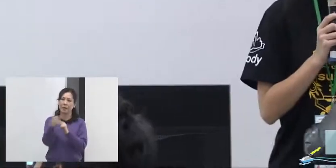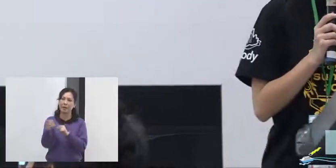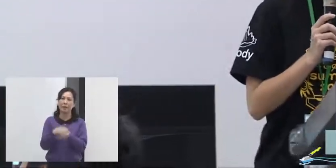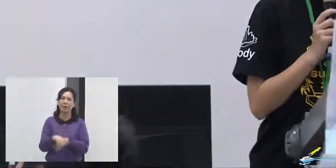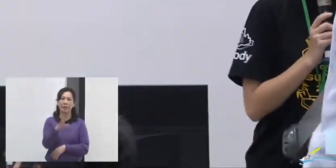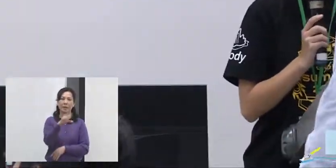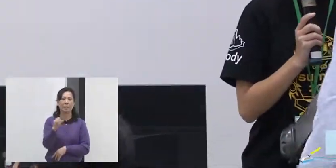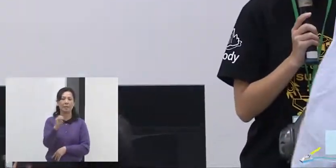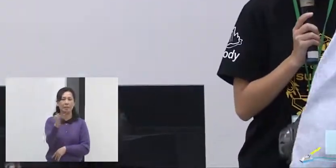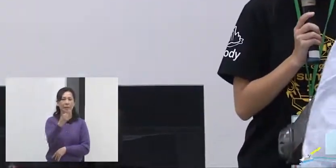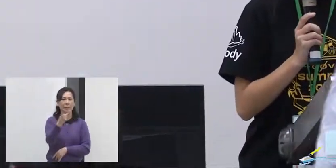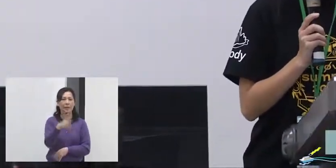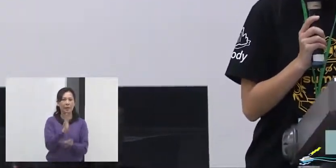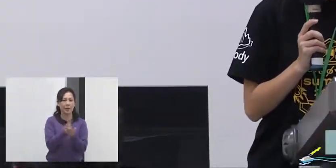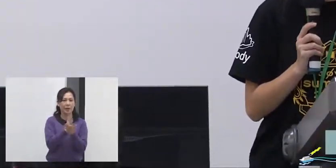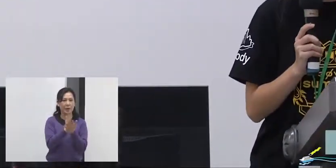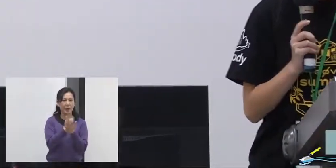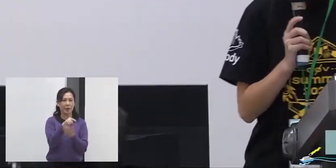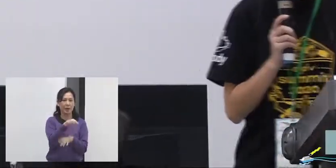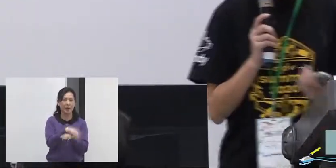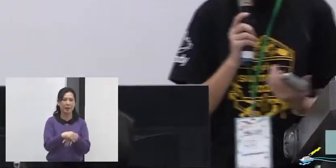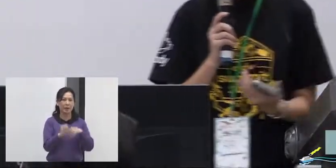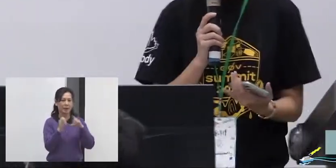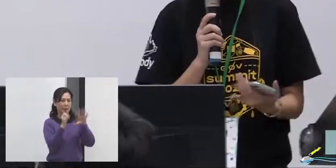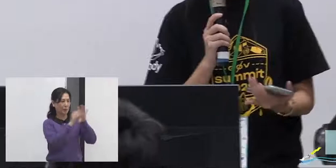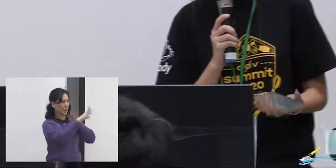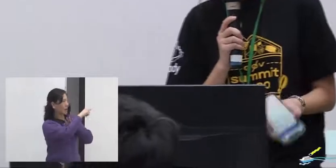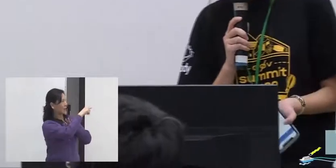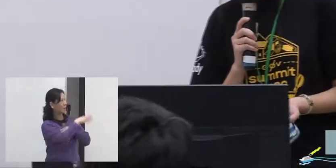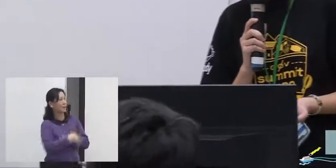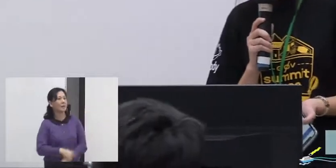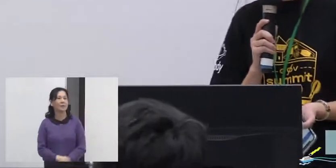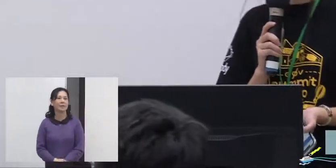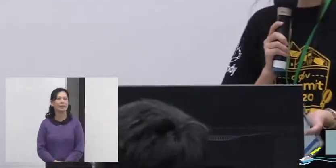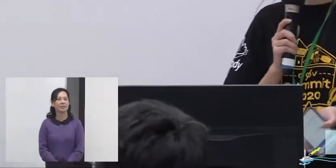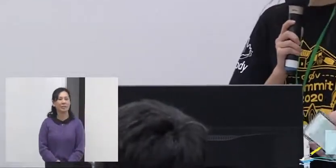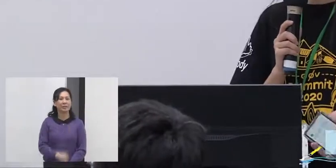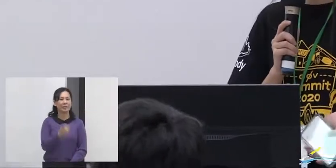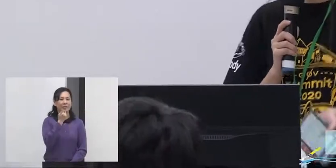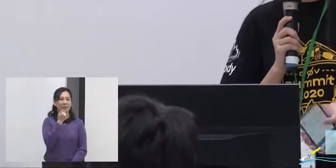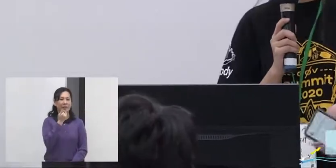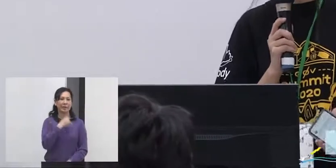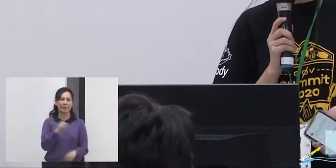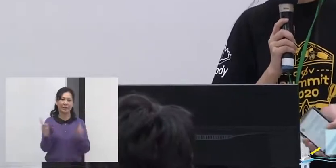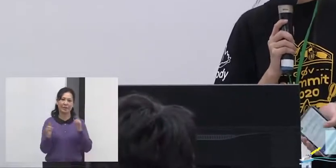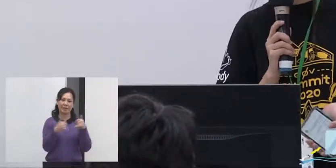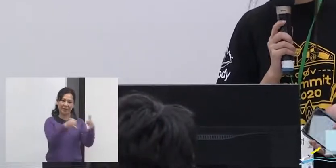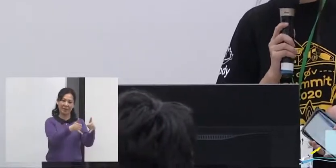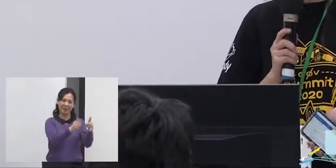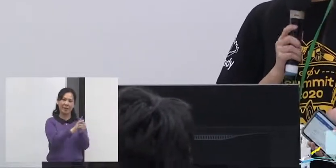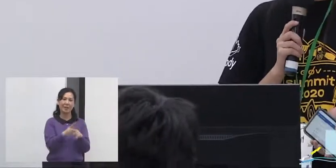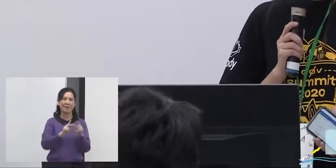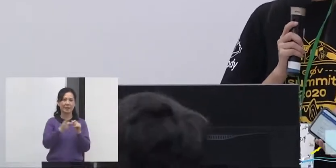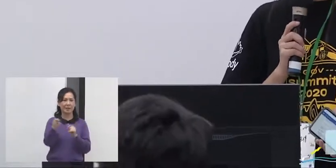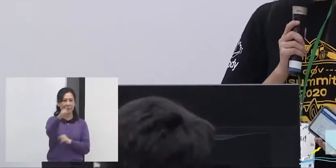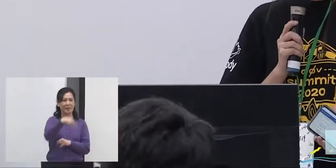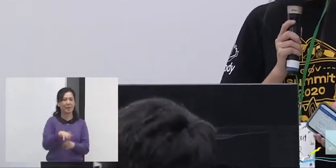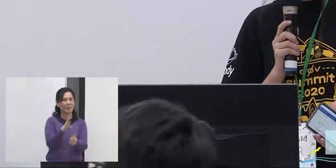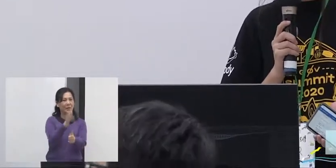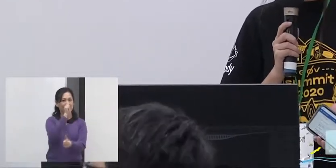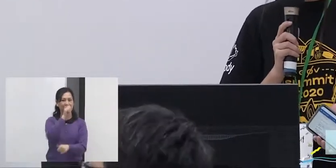的影像露出来。那我们请东坡跟 Ariel 跟大家现场在座的大家打个招呼。